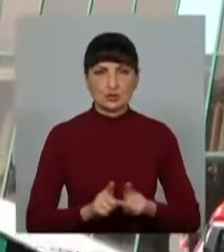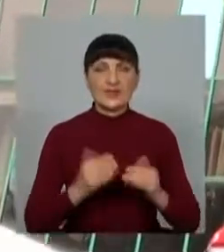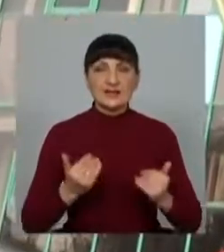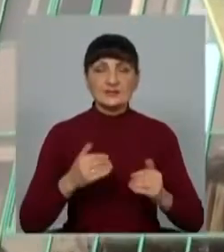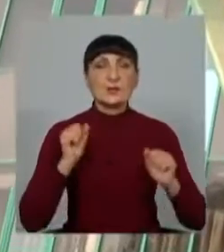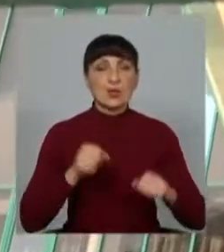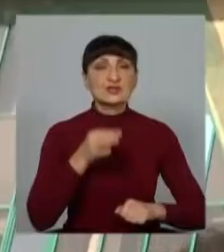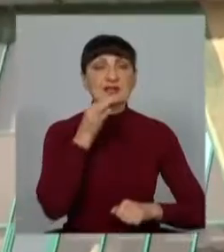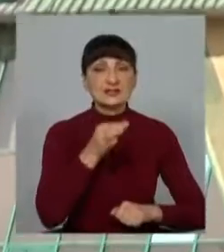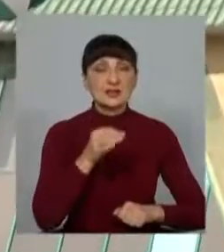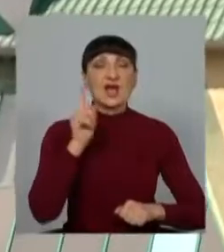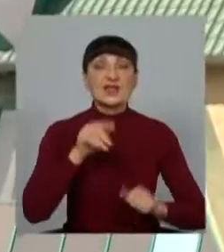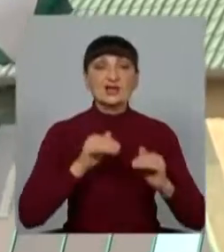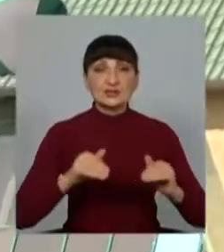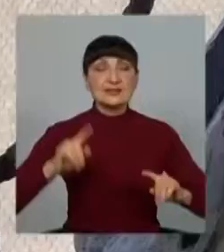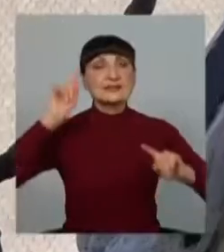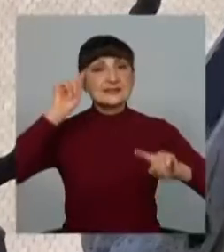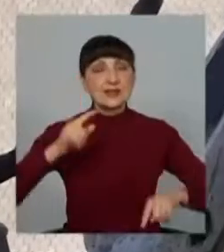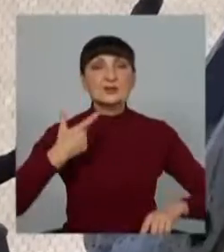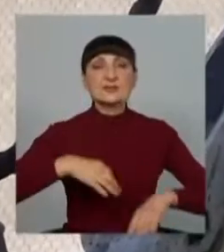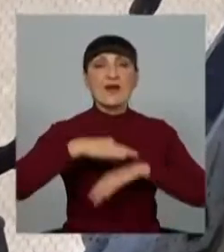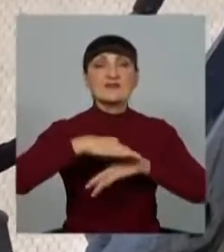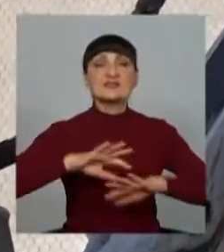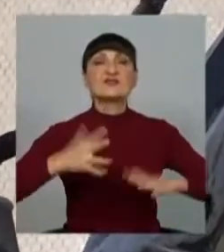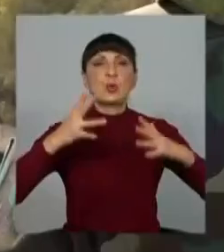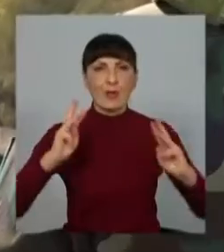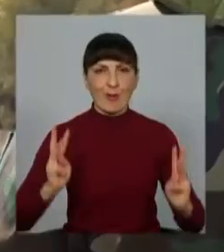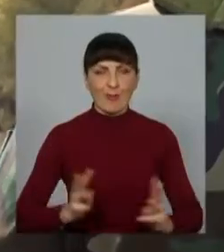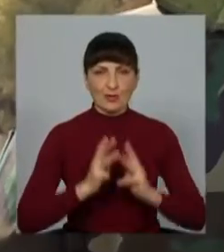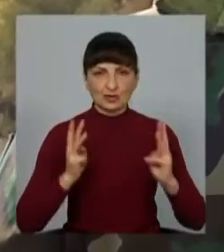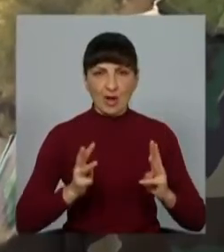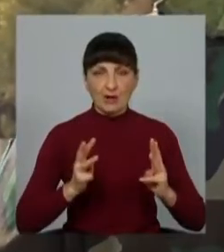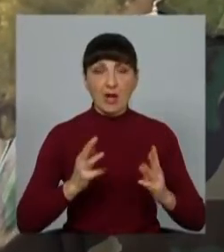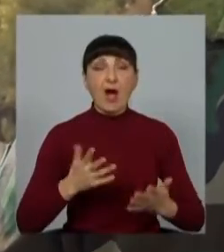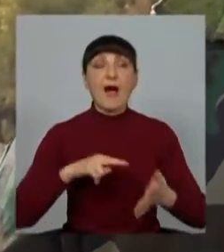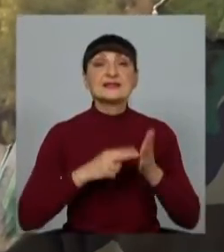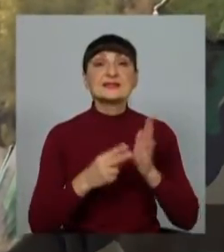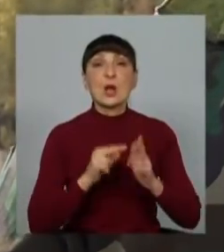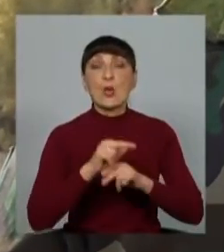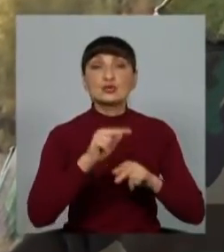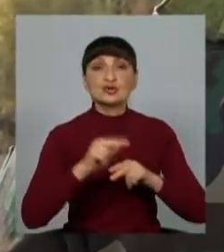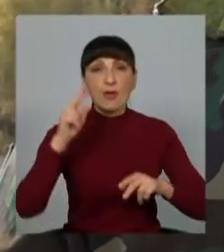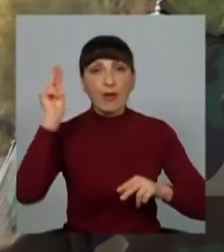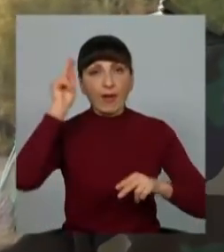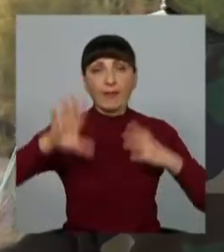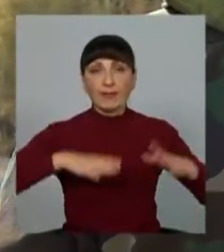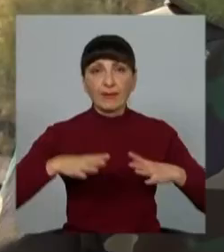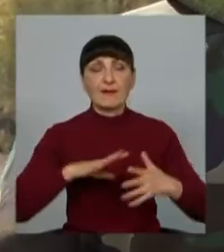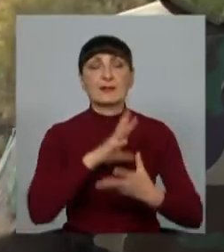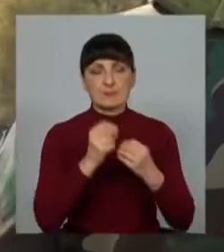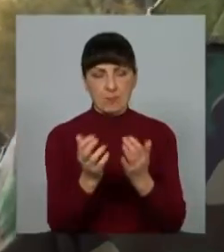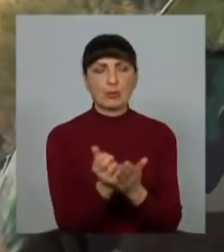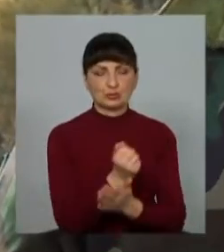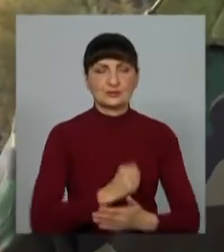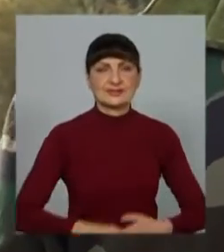можно смело сказать, что даже дети знают, как вести себя в случае пожара. А это значит, что цель учений достигнута. Дамир Анитов,